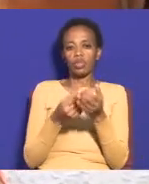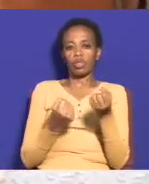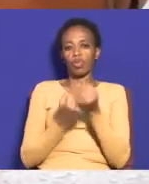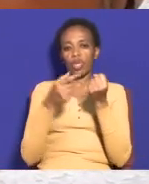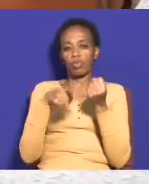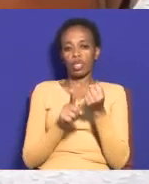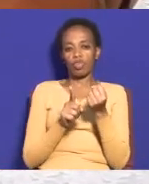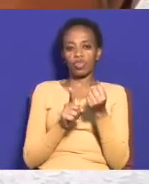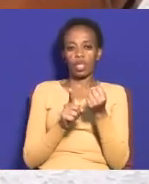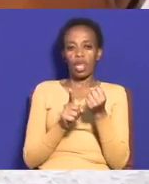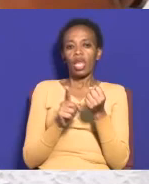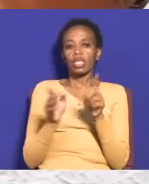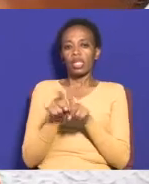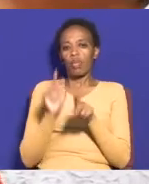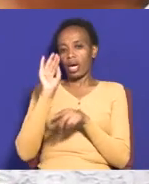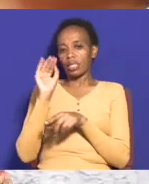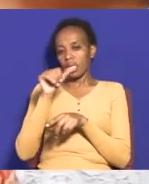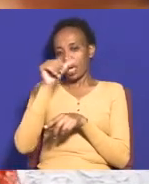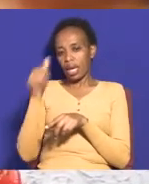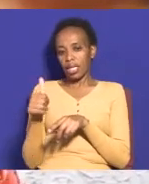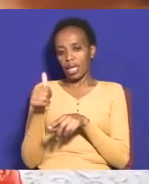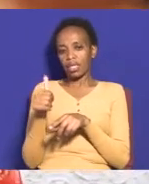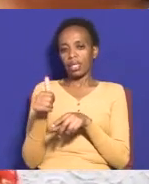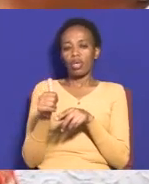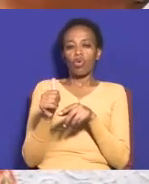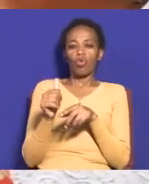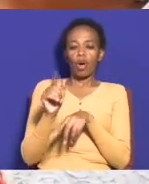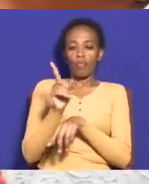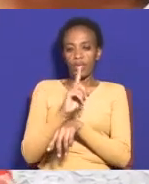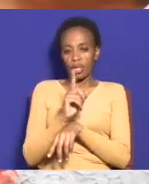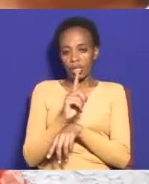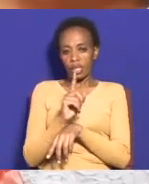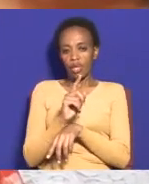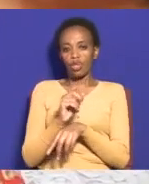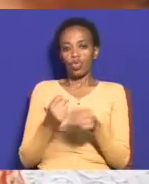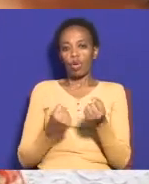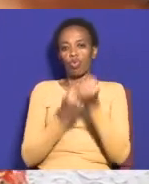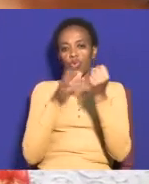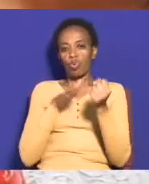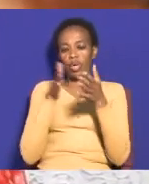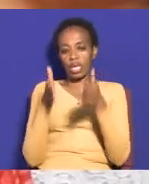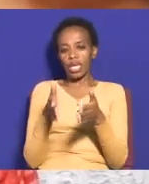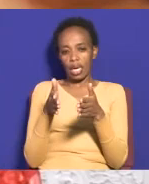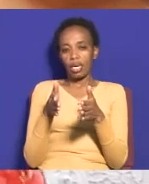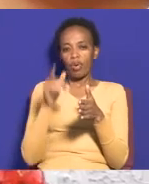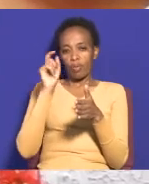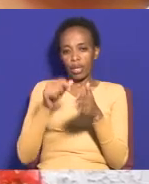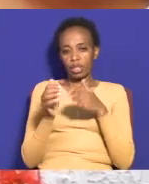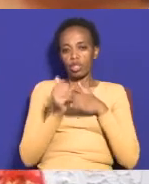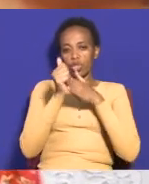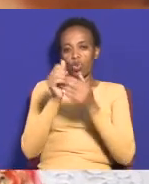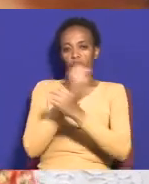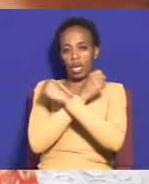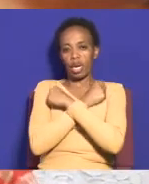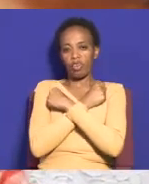Na nataka kuuliza hata wale watu community around, washikilie hawa watu. Lazima tuwaonyeshe